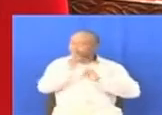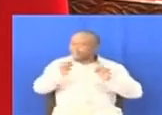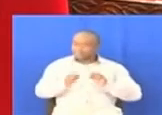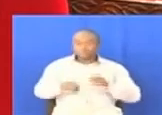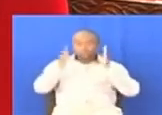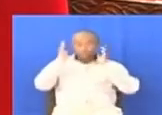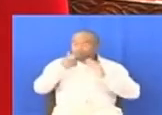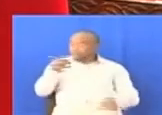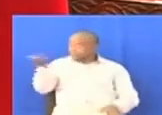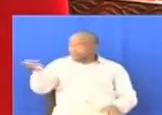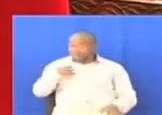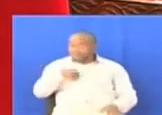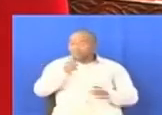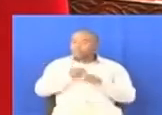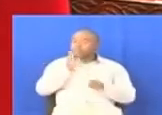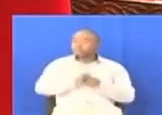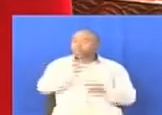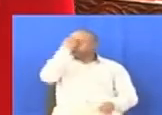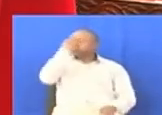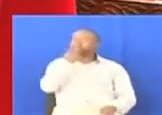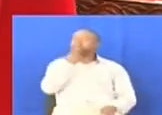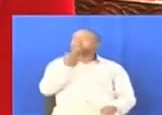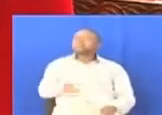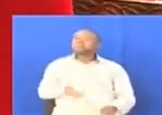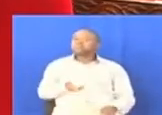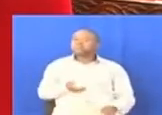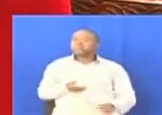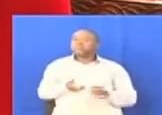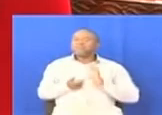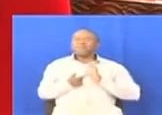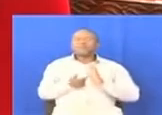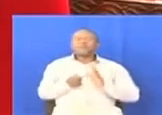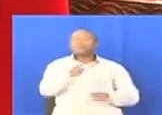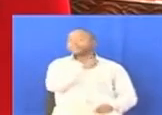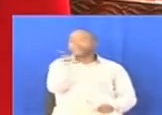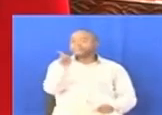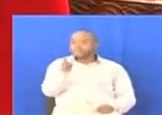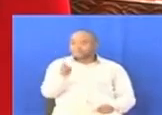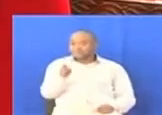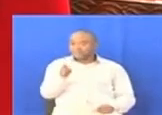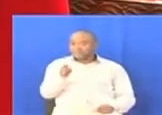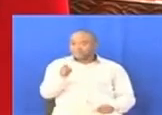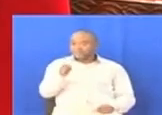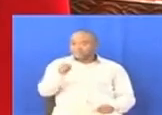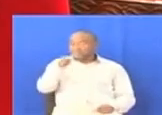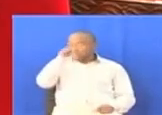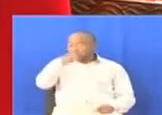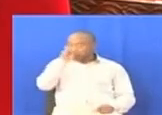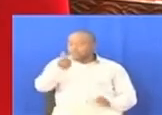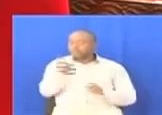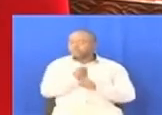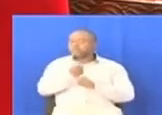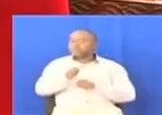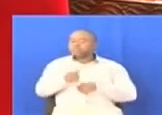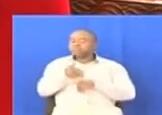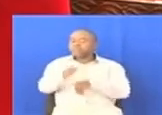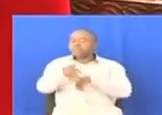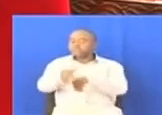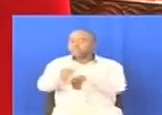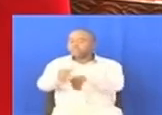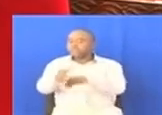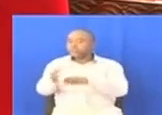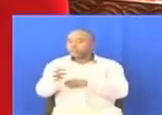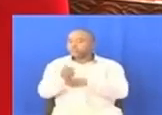mimi najiuliza, hivi huko kunakofanyika lockdown, mbona leo kunafanyika maandamano ya George